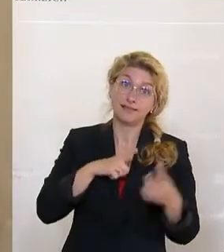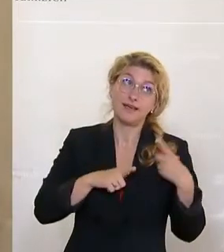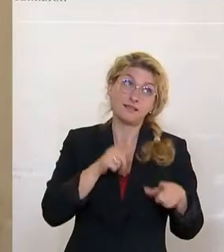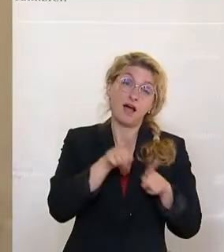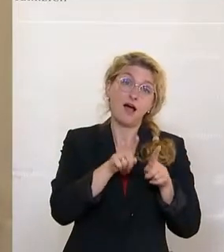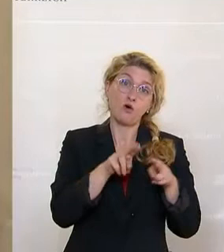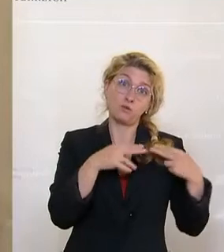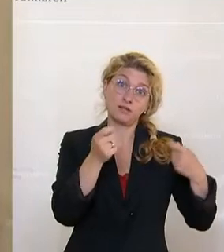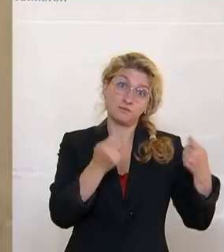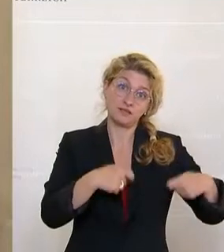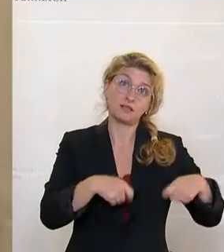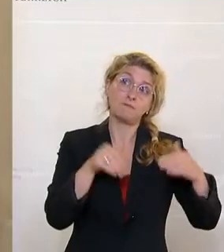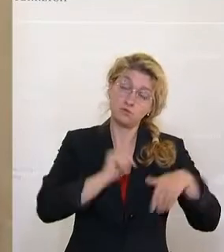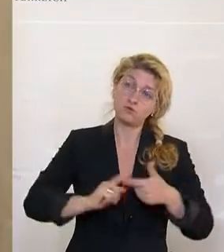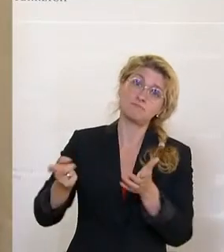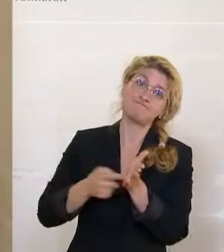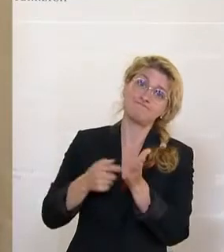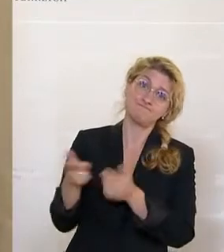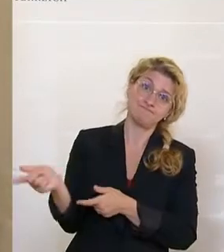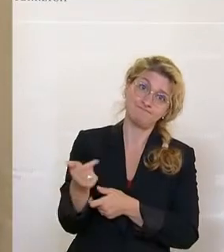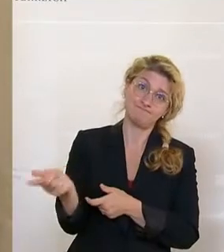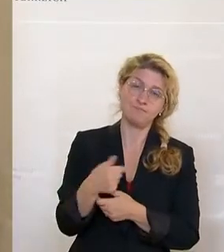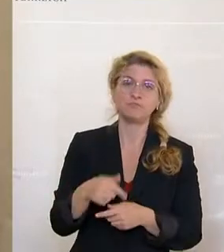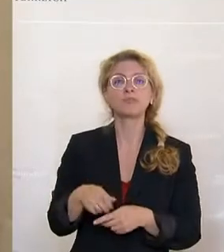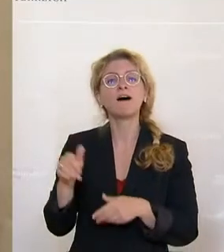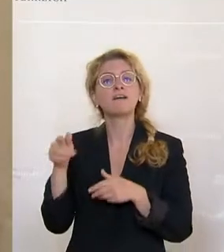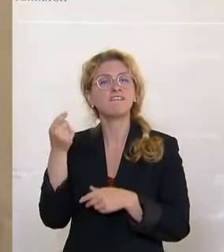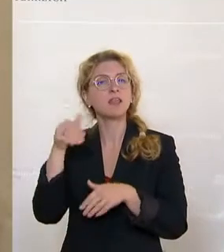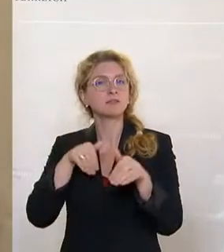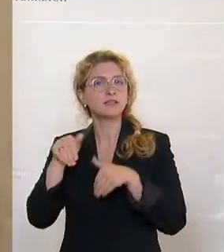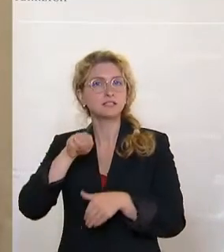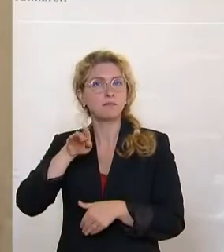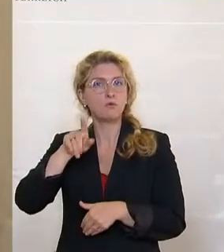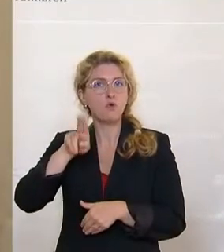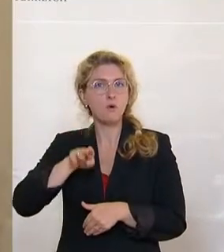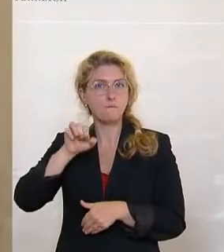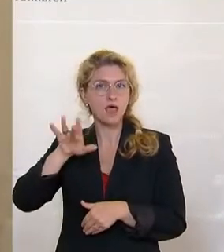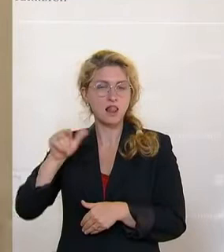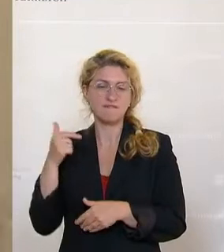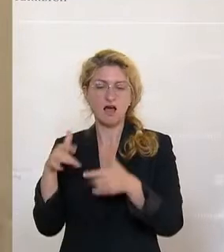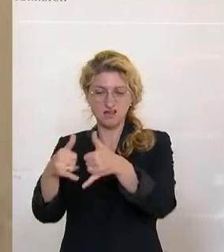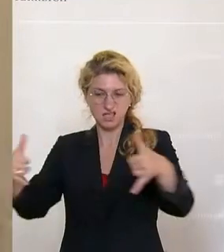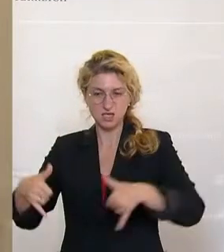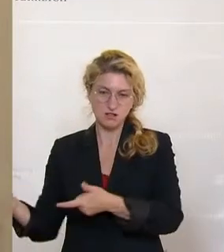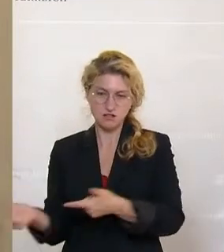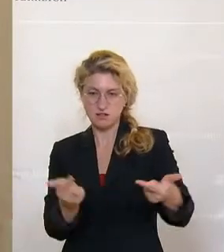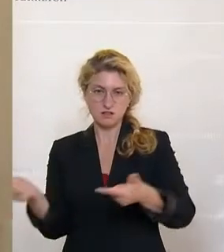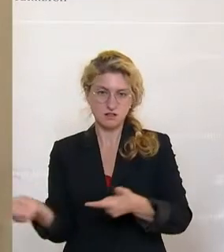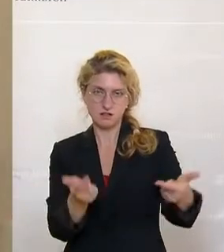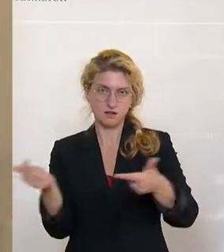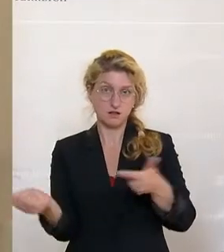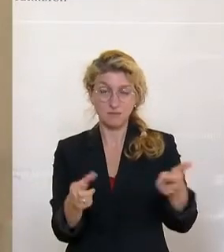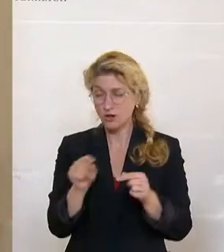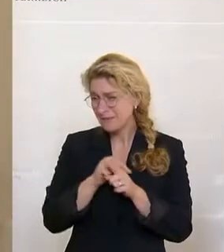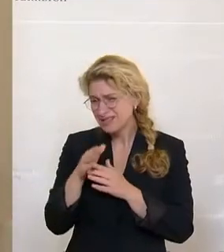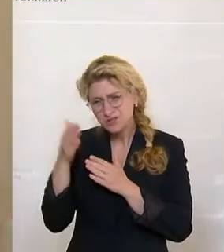mussten, Finanzminister Blümel in Kisten geliefert hat. Das heißt, bis zum Ende rechtswidrig, zu hoch